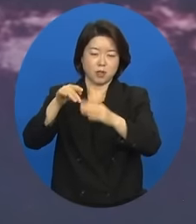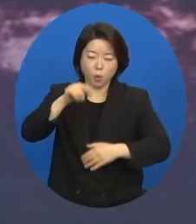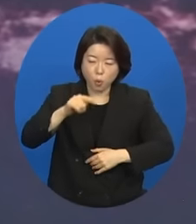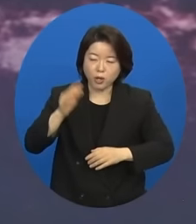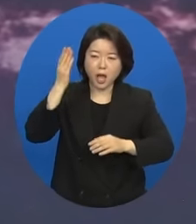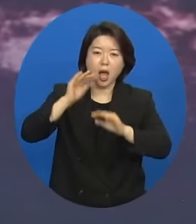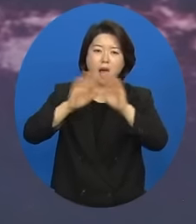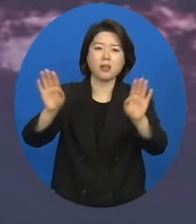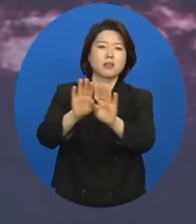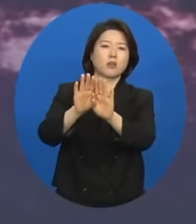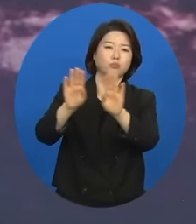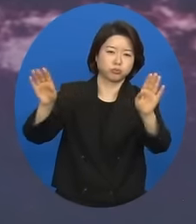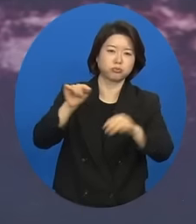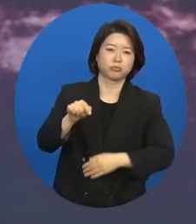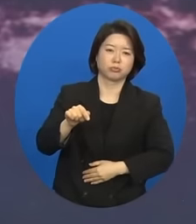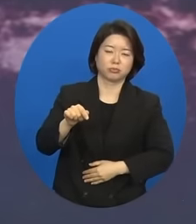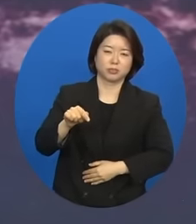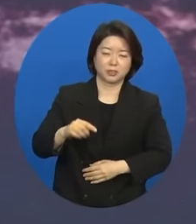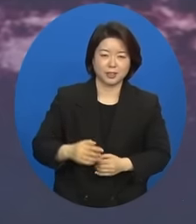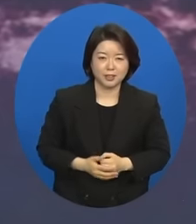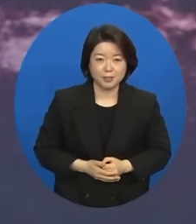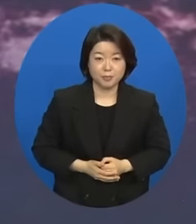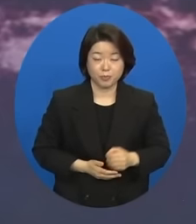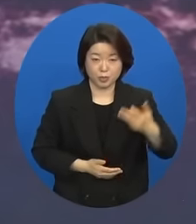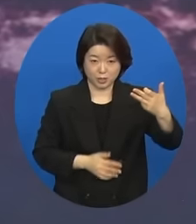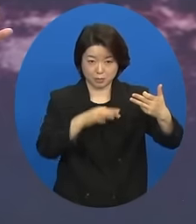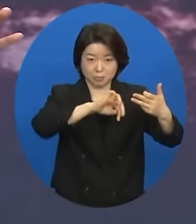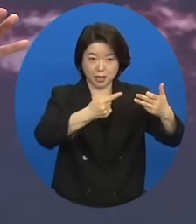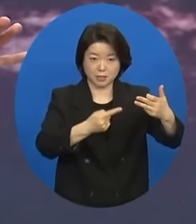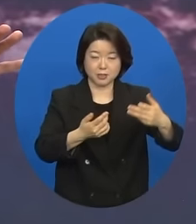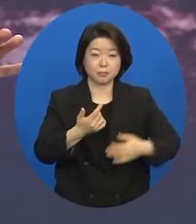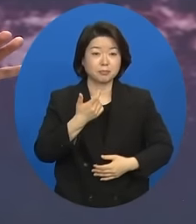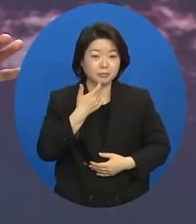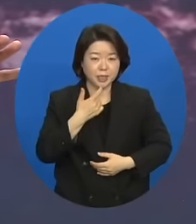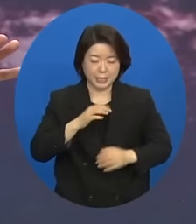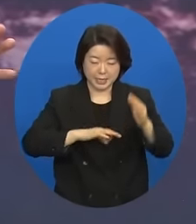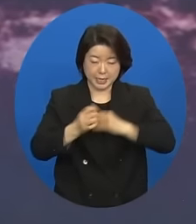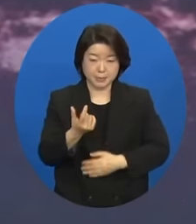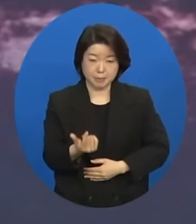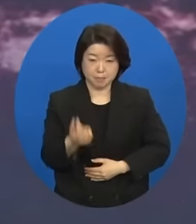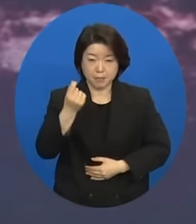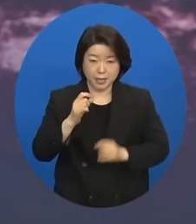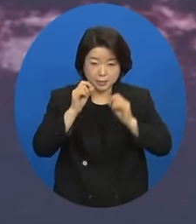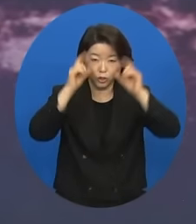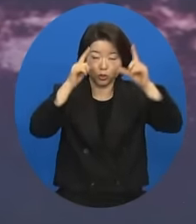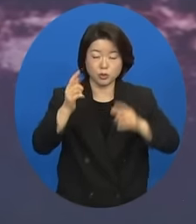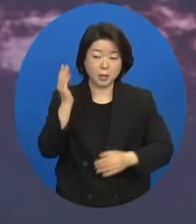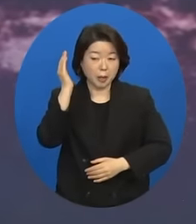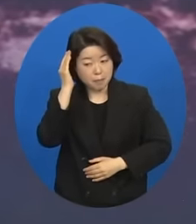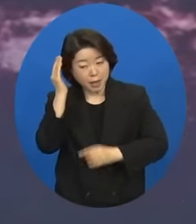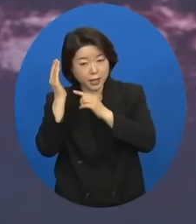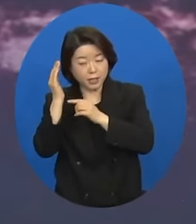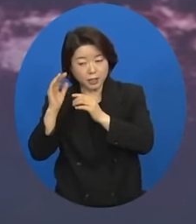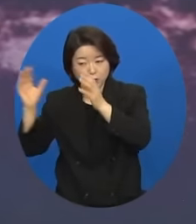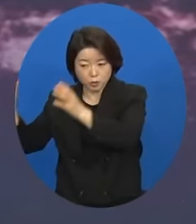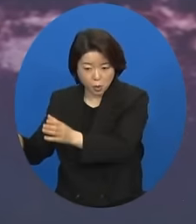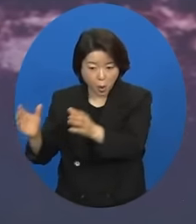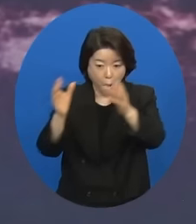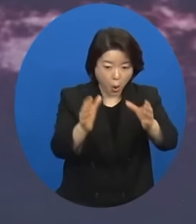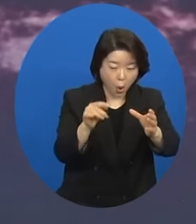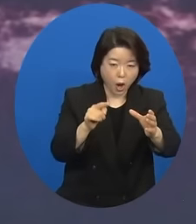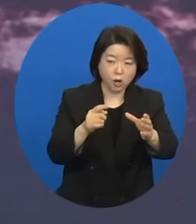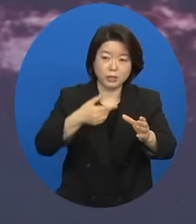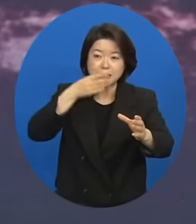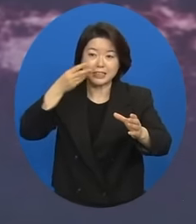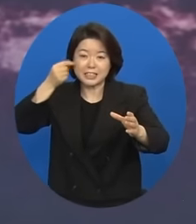자 그러면서 이제 야곱 2절에 아침 일찍 일어나 베개로 삼았던 돌을 가져다가 기둥으로 삼고 기름을 붓고